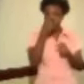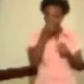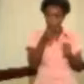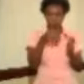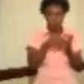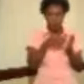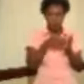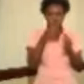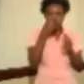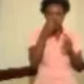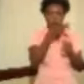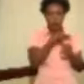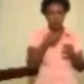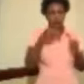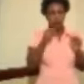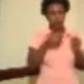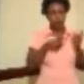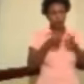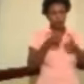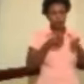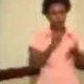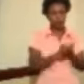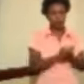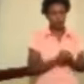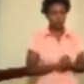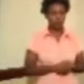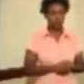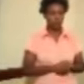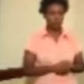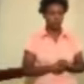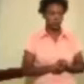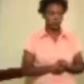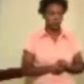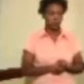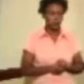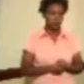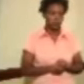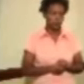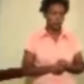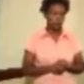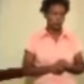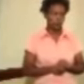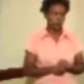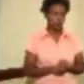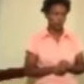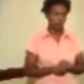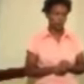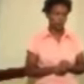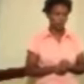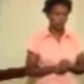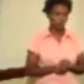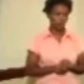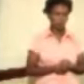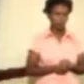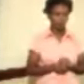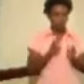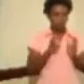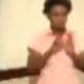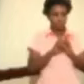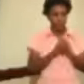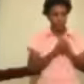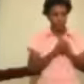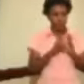nous corriger comment l'a fait qu'on y est. Monsieur Martelly, comment est une présence de l'État dans, les, dans la présence de l'État, on